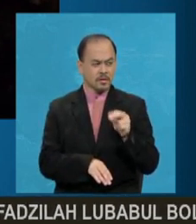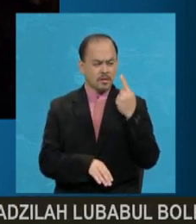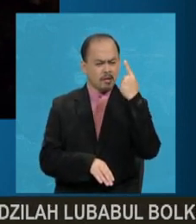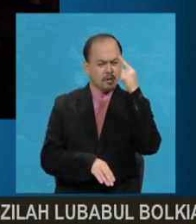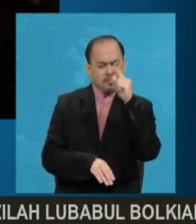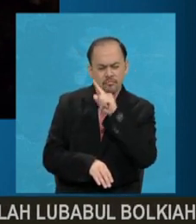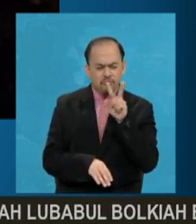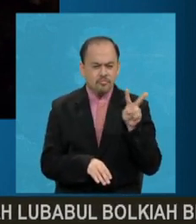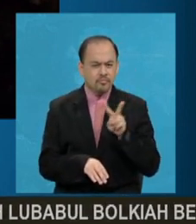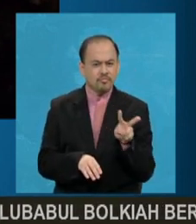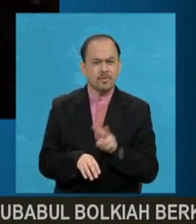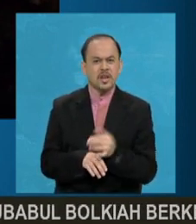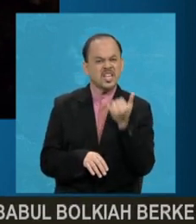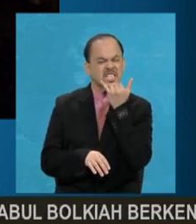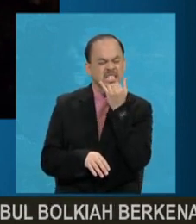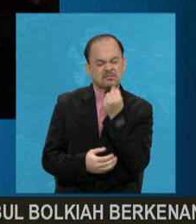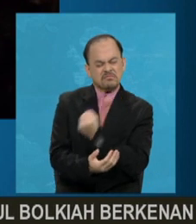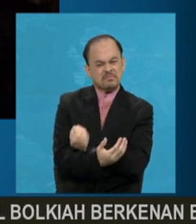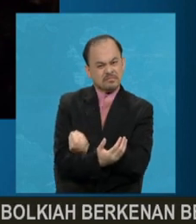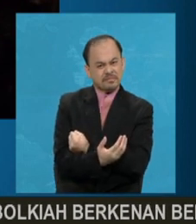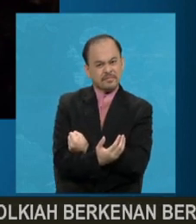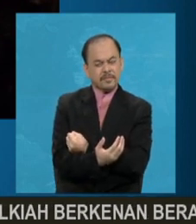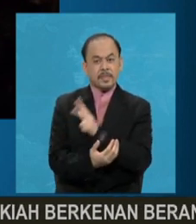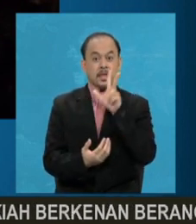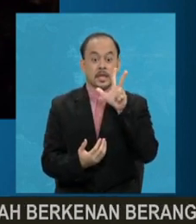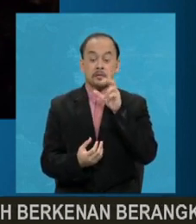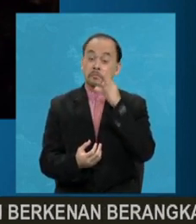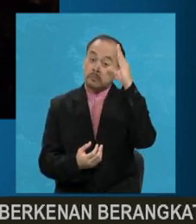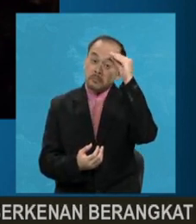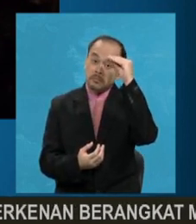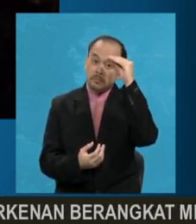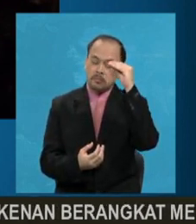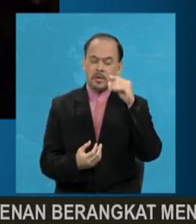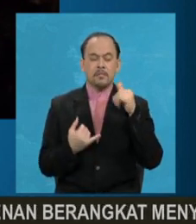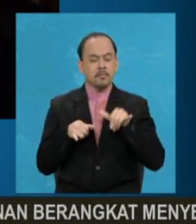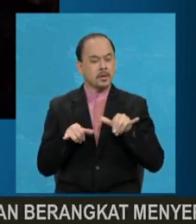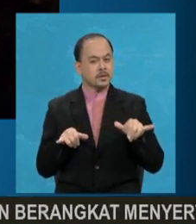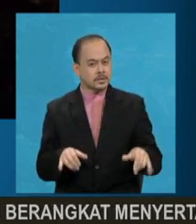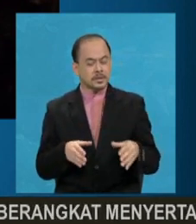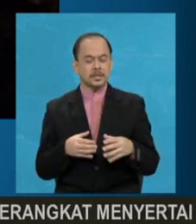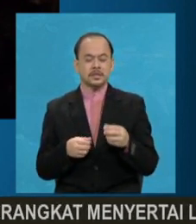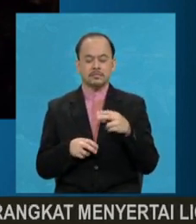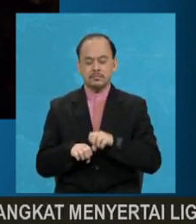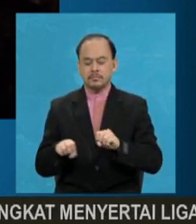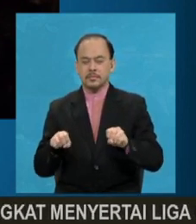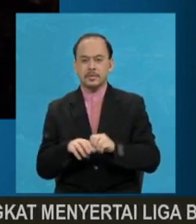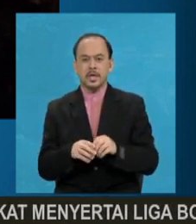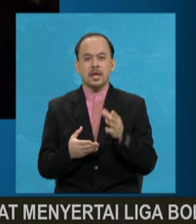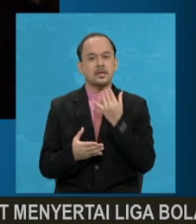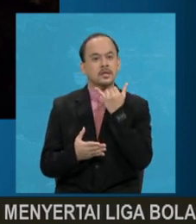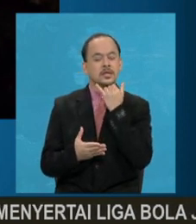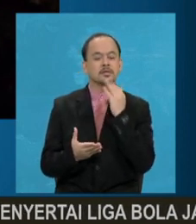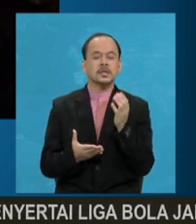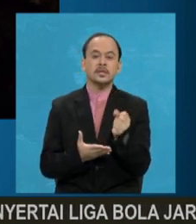di sakit terlibat dengan aktiviti penyalahgunaan dana ke-33 lelaki berkenaan masih dalam Selatan di bawah kesalahan section 6